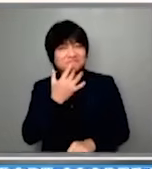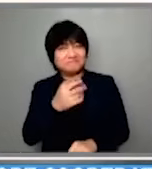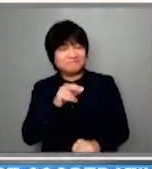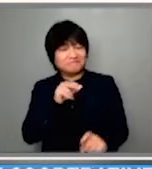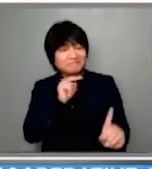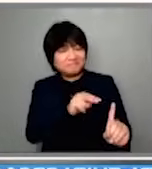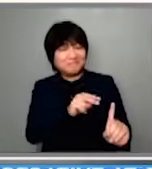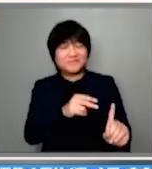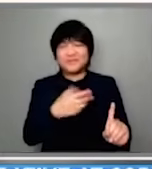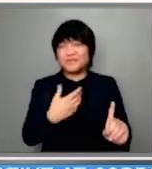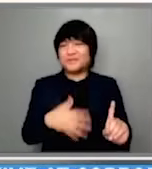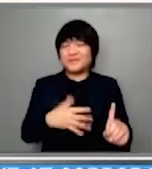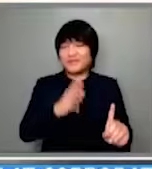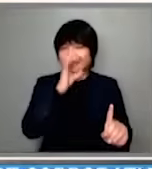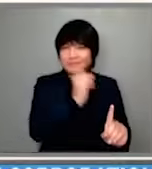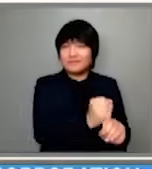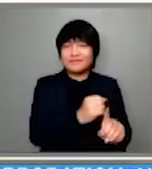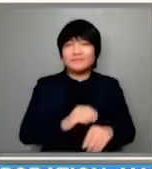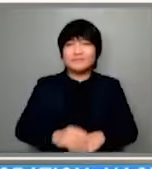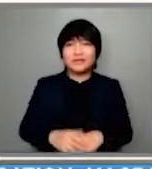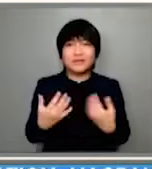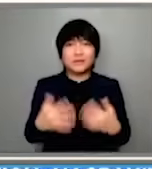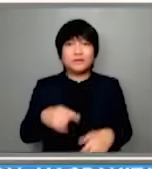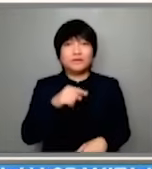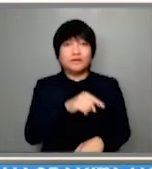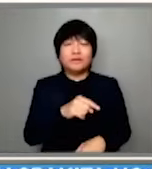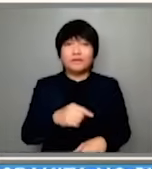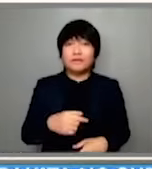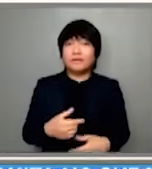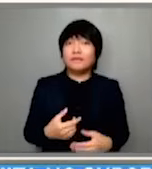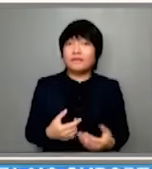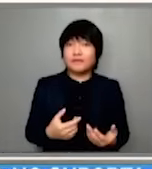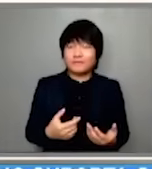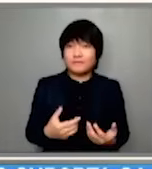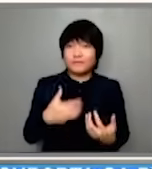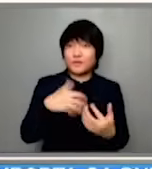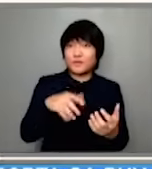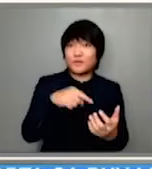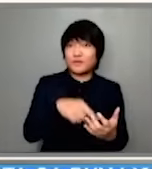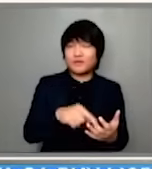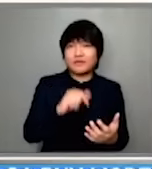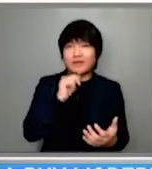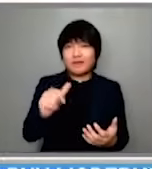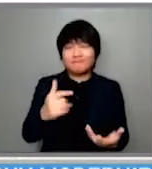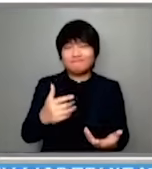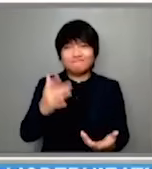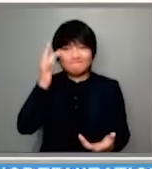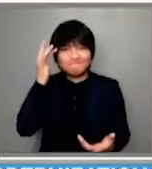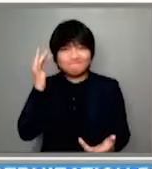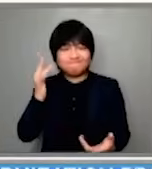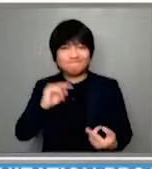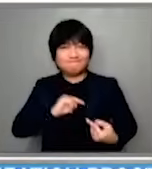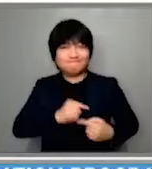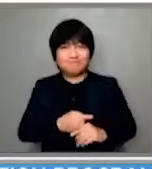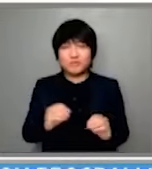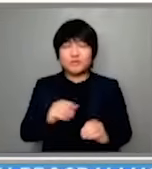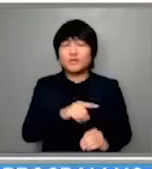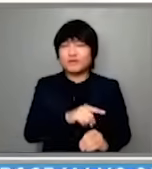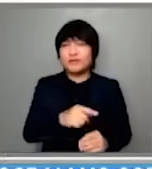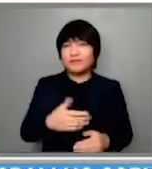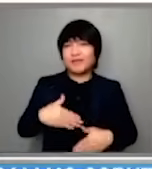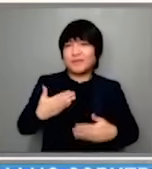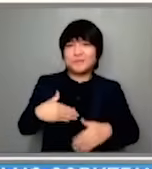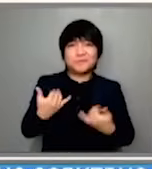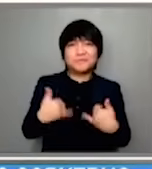no? Pero grabe, no? Hindi sila magtatampo. Pag nakita ka na nila, okay na sila. Diba? Kasi yung iba, akala nila magtatampo. At saka humingin